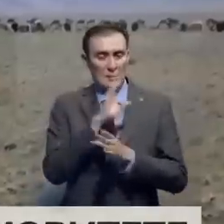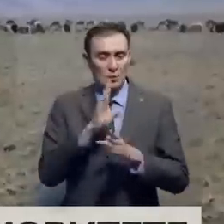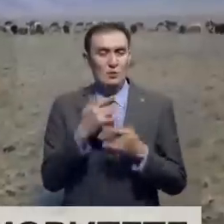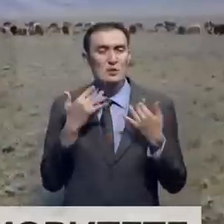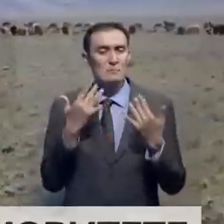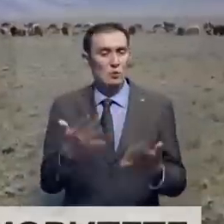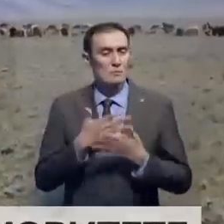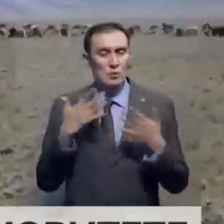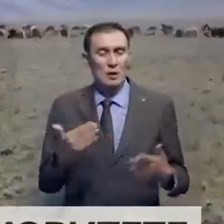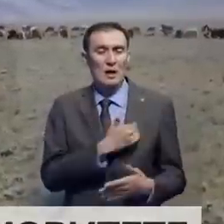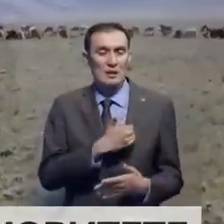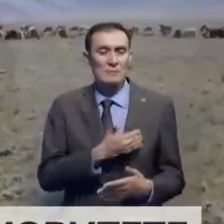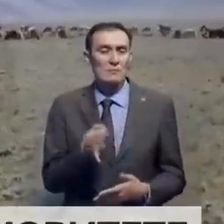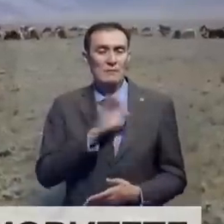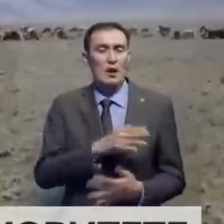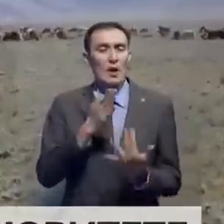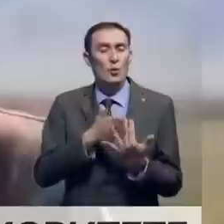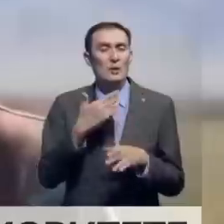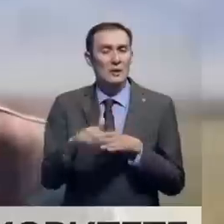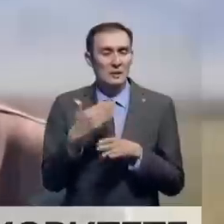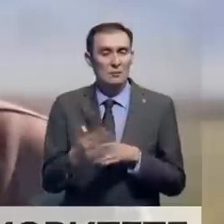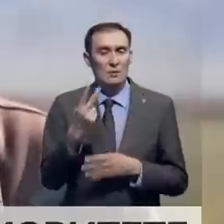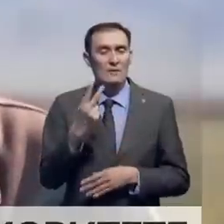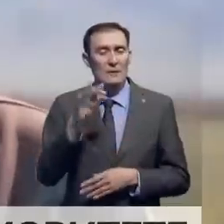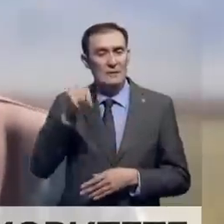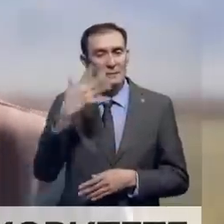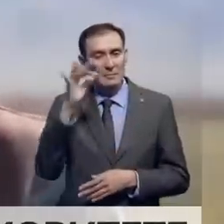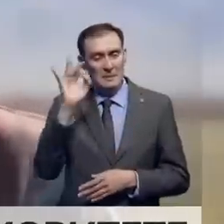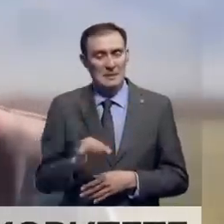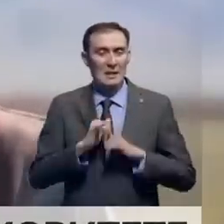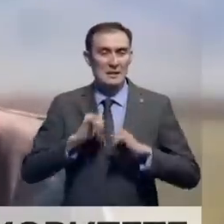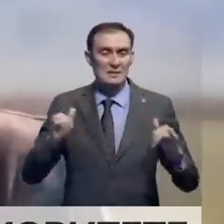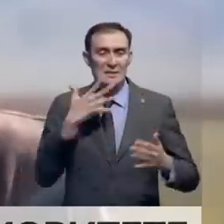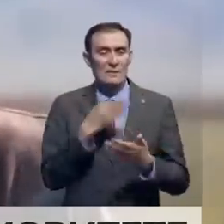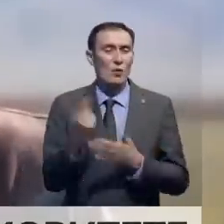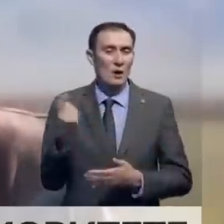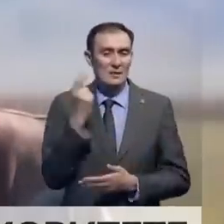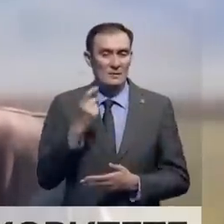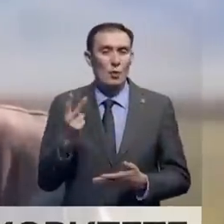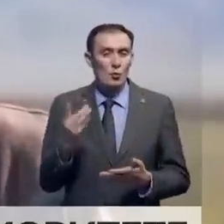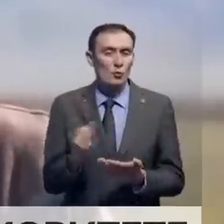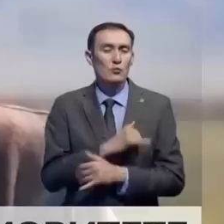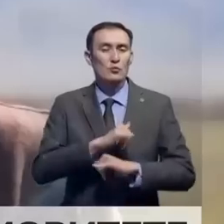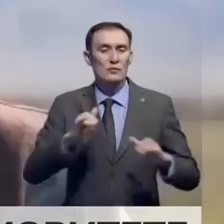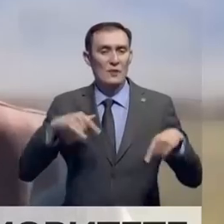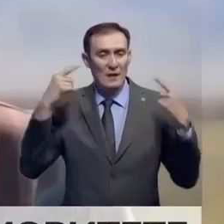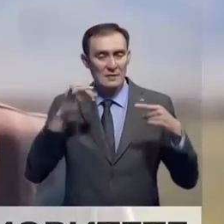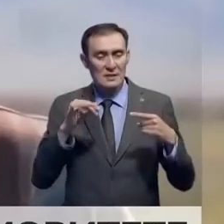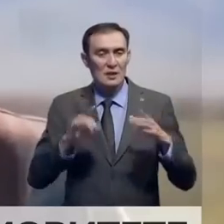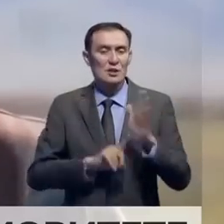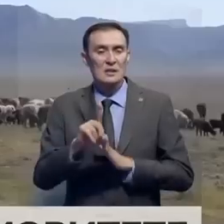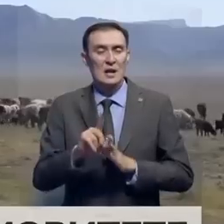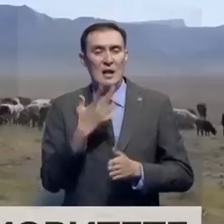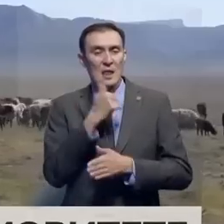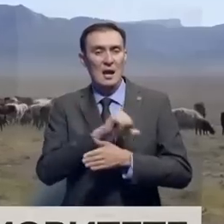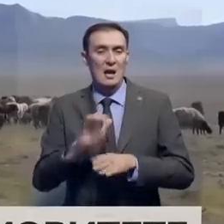спрос большой Мы хотим получить льготный кредит по два с половиной процента на развитие хозяйства удвоить поголовье овец и выйти